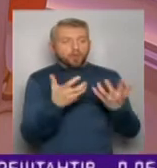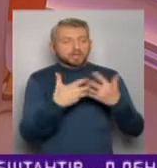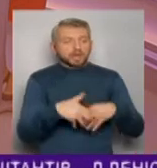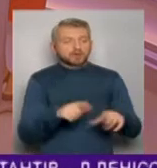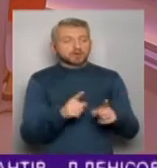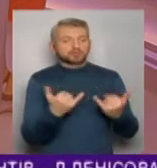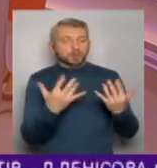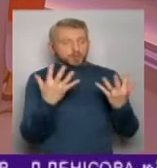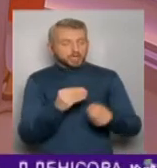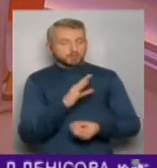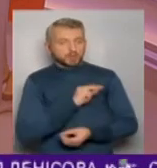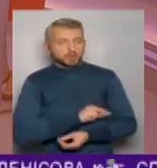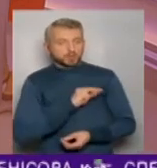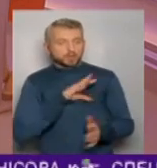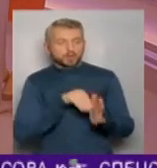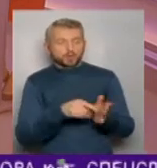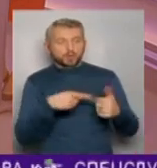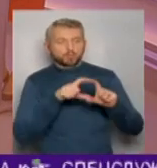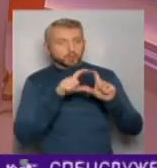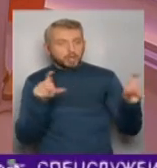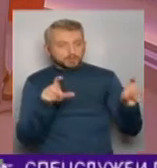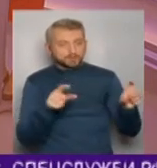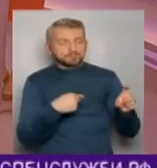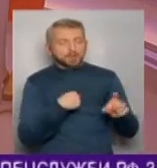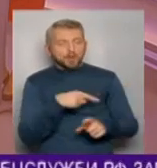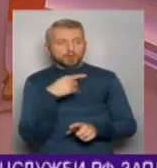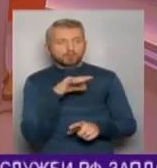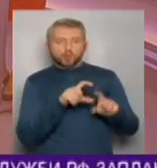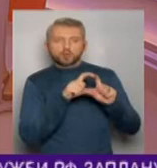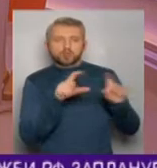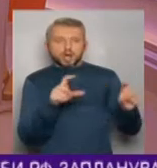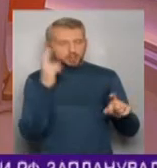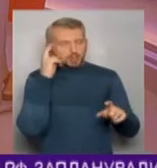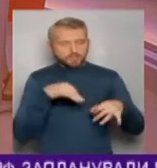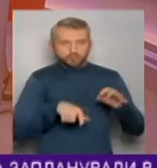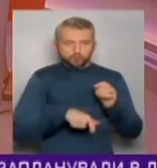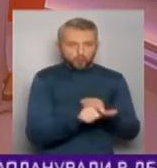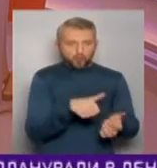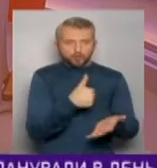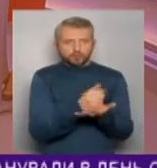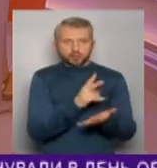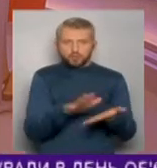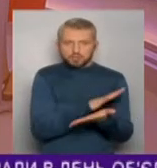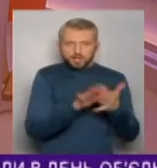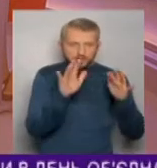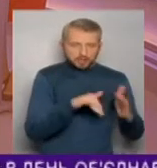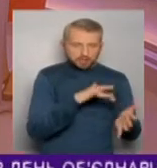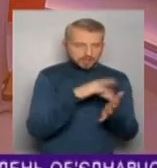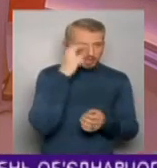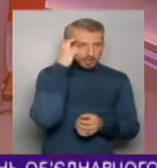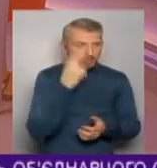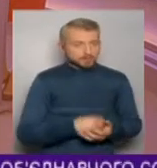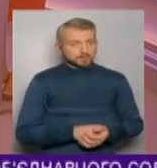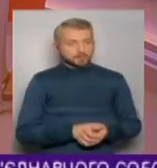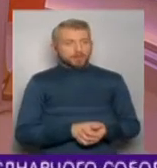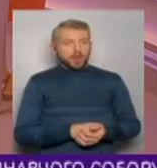сьогоднішній день працює в корпорації, я говорю за корпорацію «Київатодор», за основного прибиральника снігу в місті Києві.